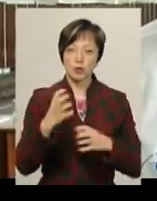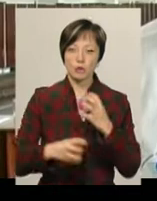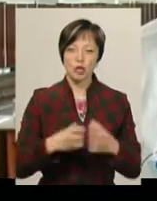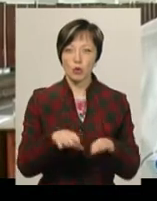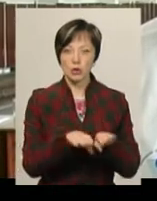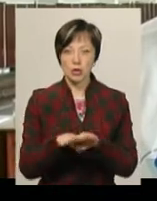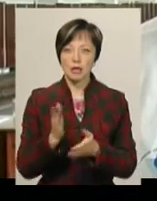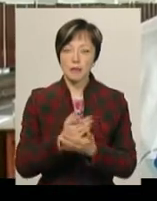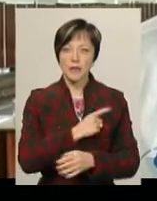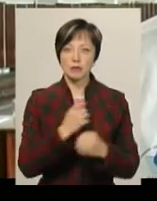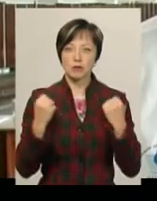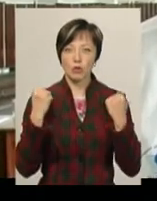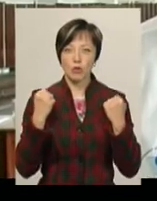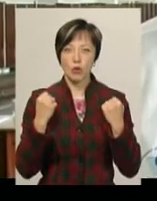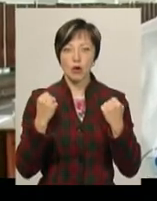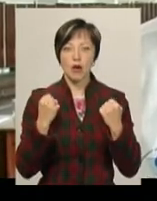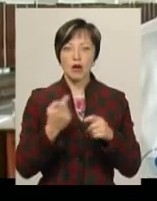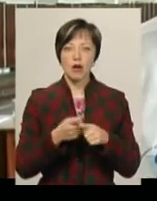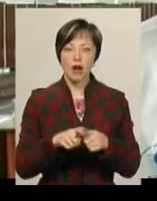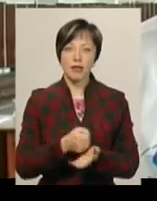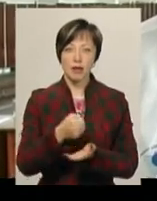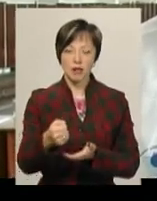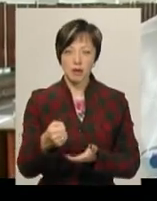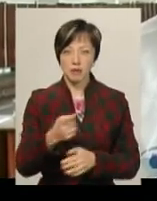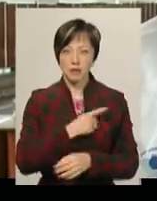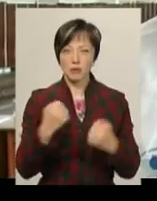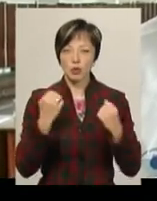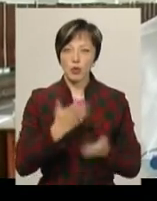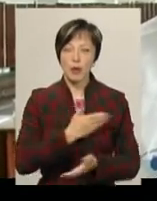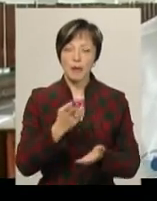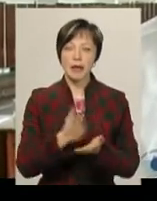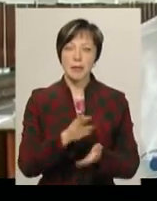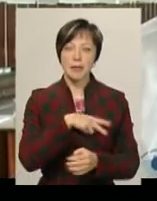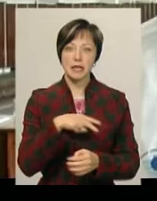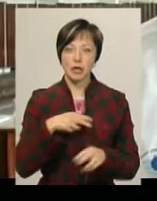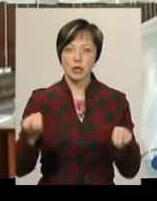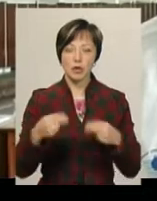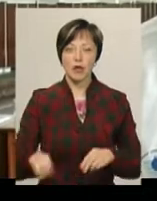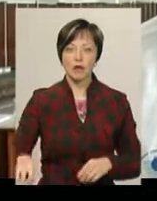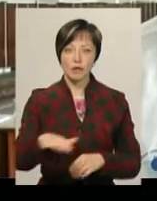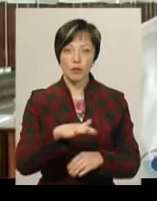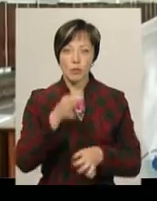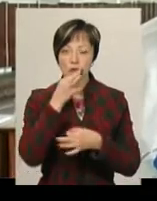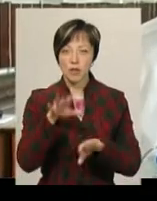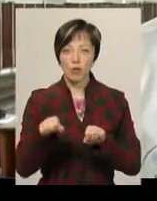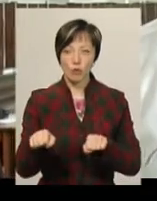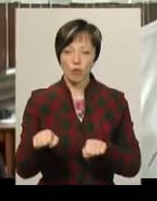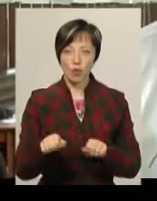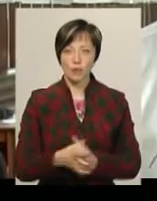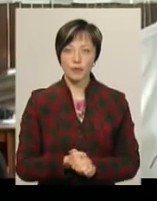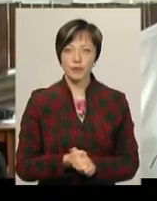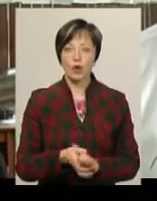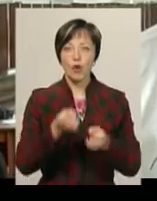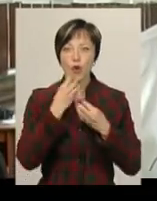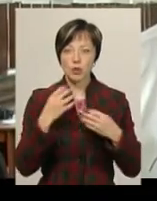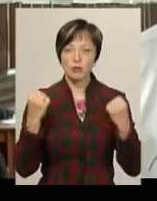міжнародного класу, є майстри спорту України, кандидати в майстри спорту, є призери чемпіонатів Європи по універсальному бою. Тобто